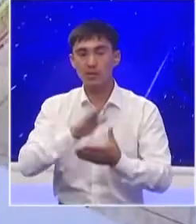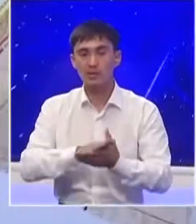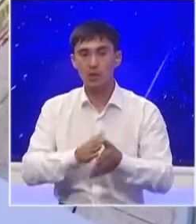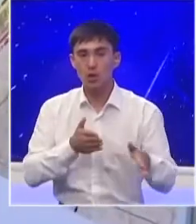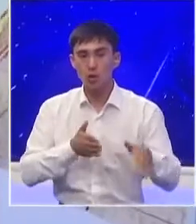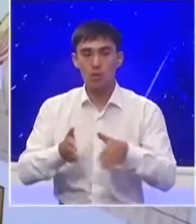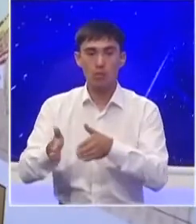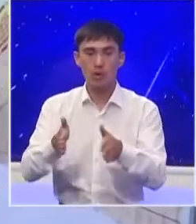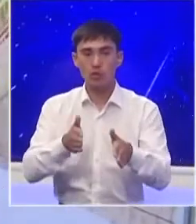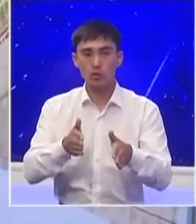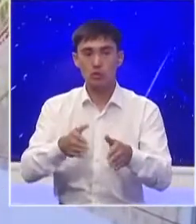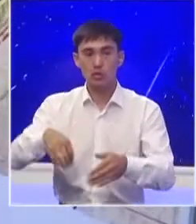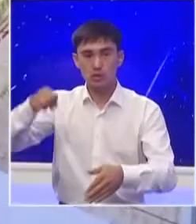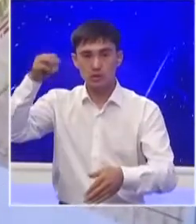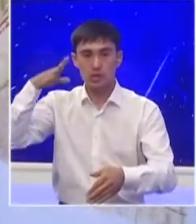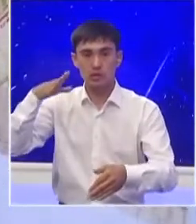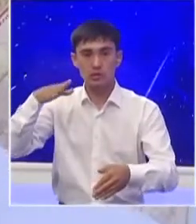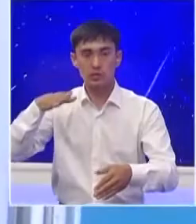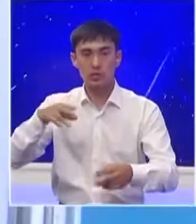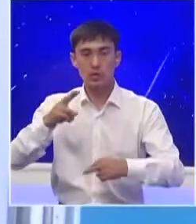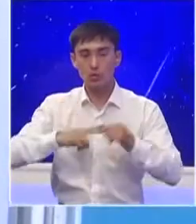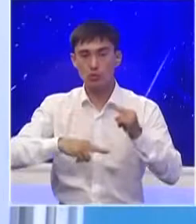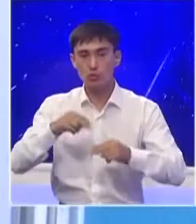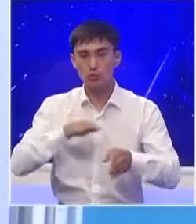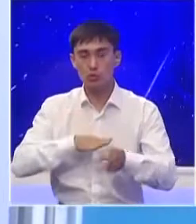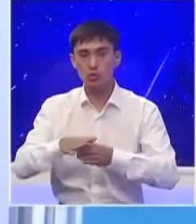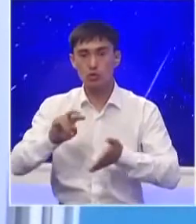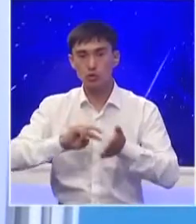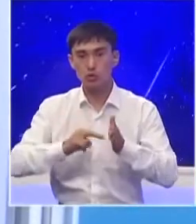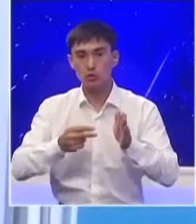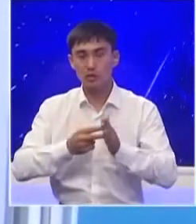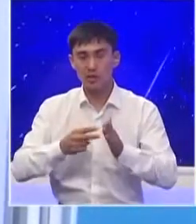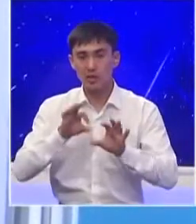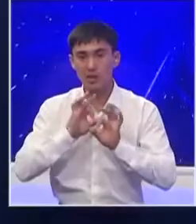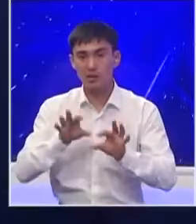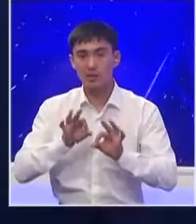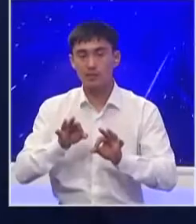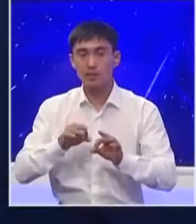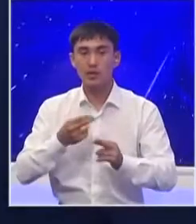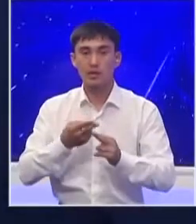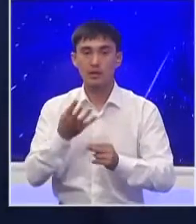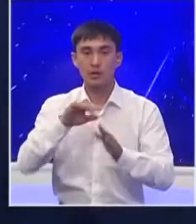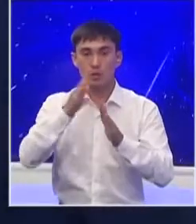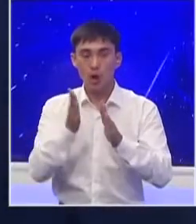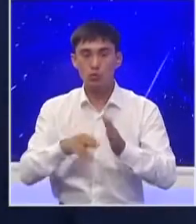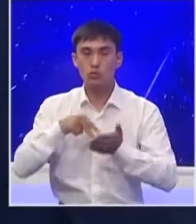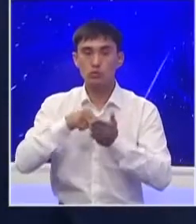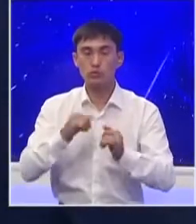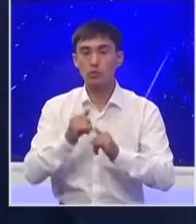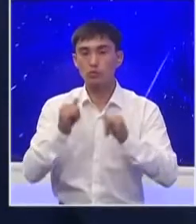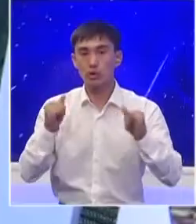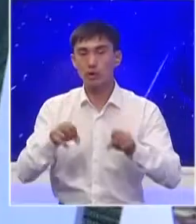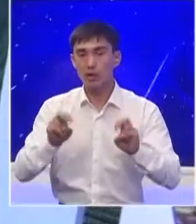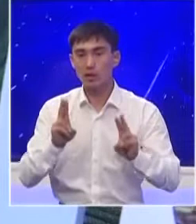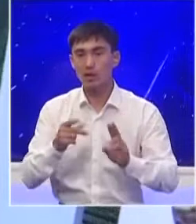жол, жағалаудың жарық пен кәріз жүйелері құрылысы бойынша жоспарларды пысықтады. Сонымен қатар тау туризмін дамытуға арналған